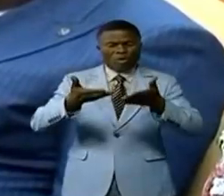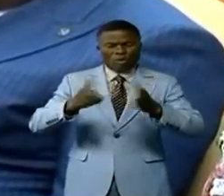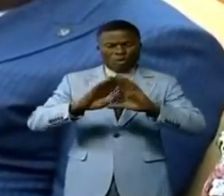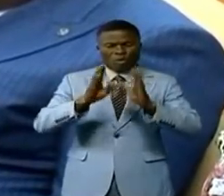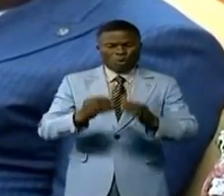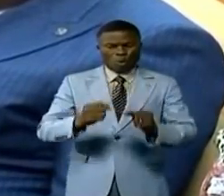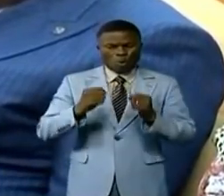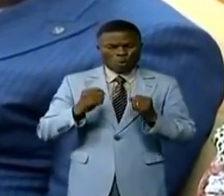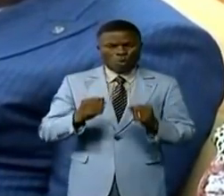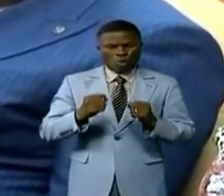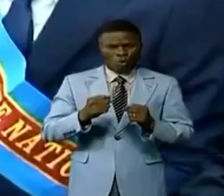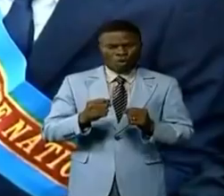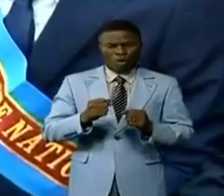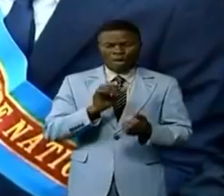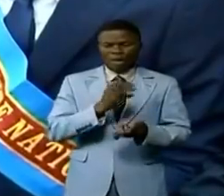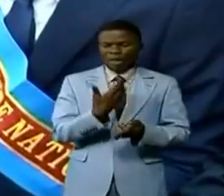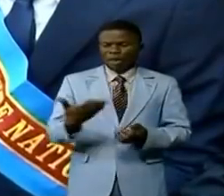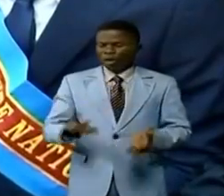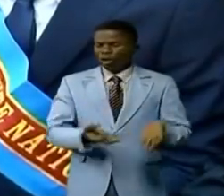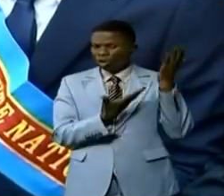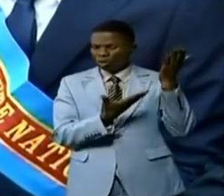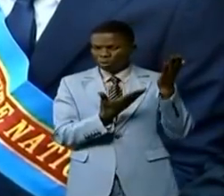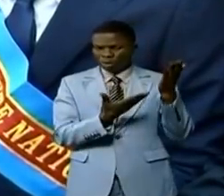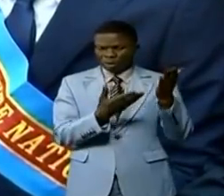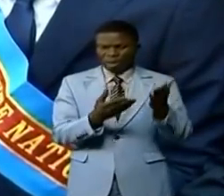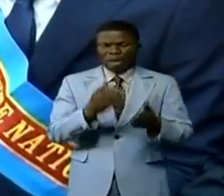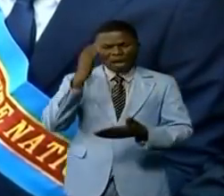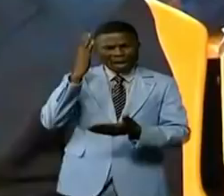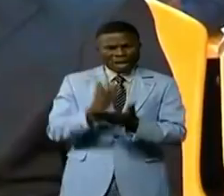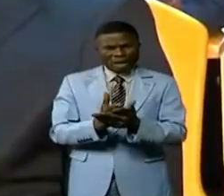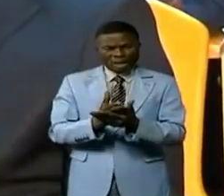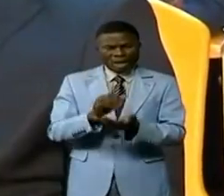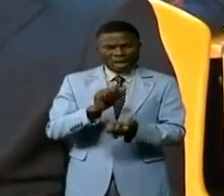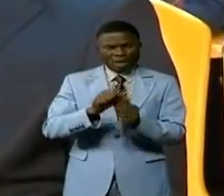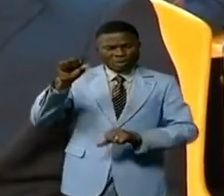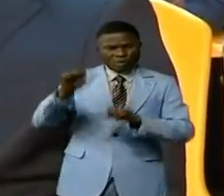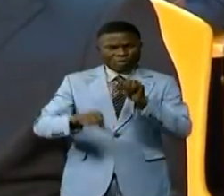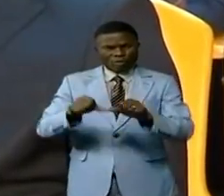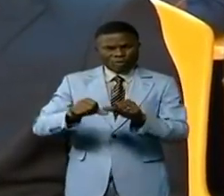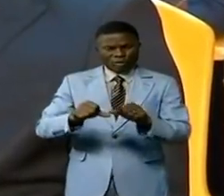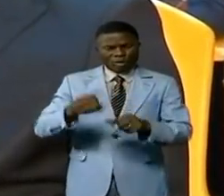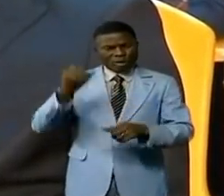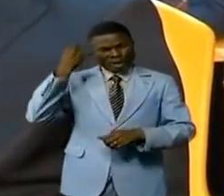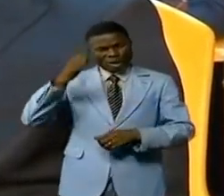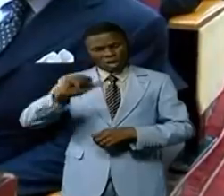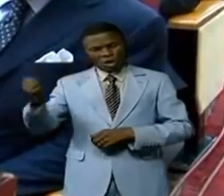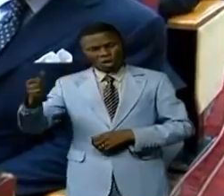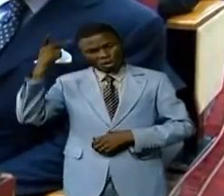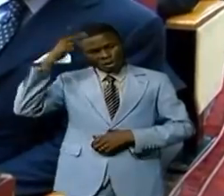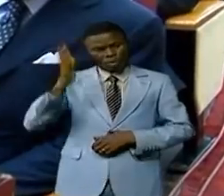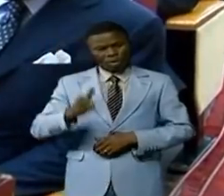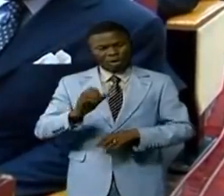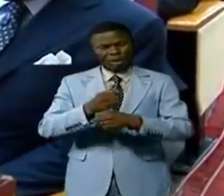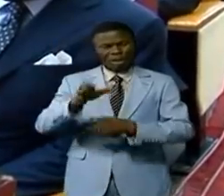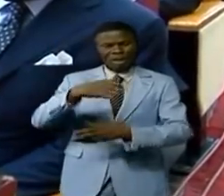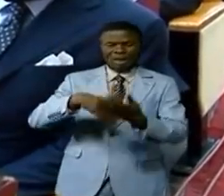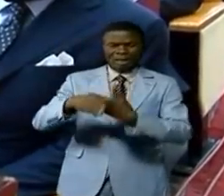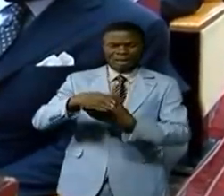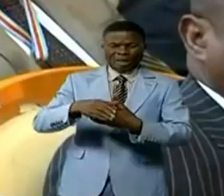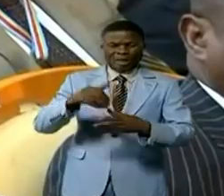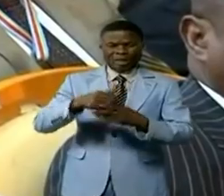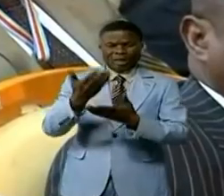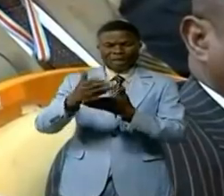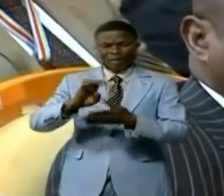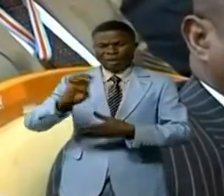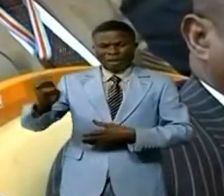son énergie à la nécessité de mettre un terme à l'activisme de certains groupes armés qui sèment encore l'insécurité dans